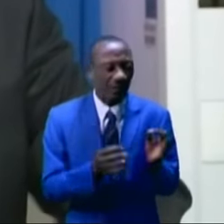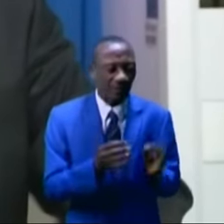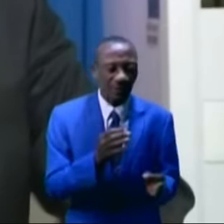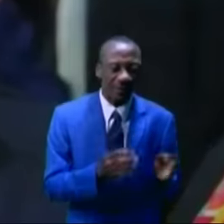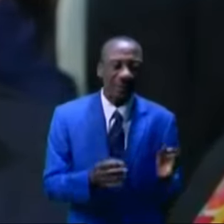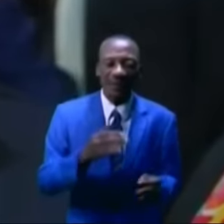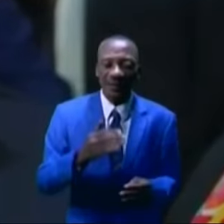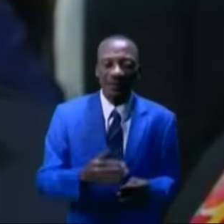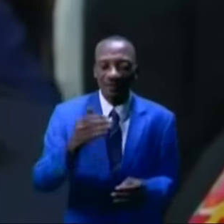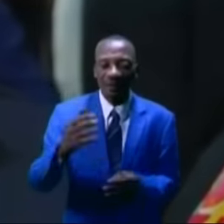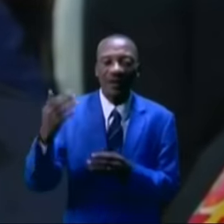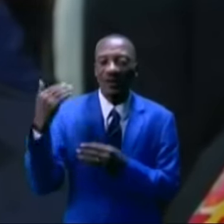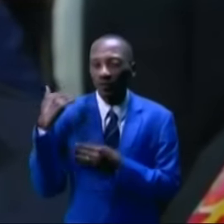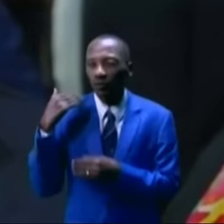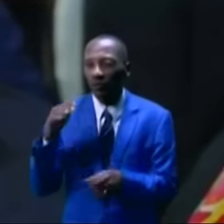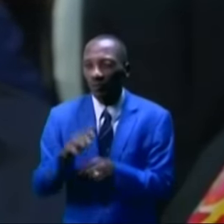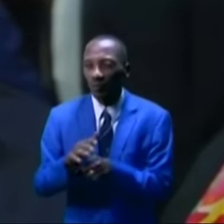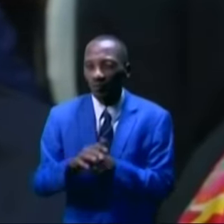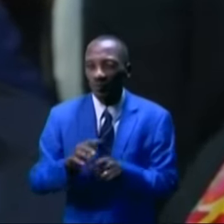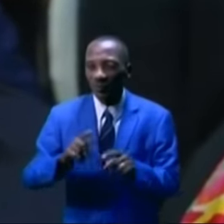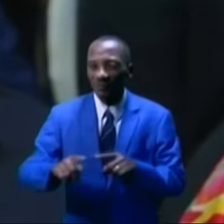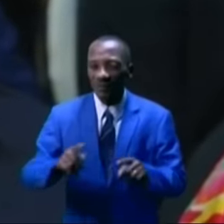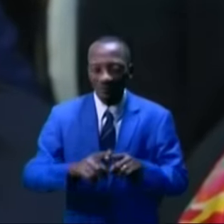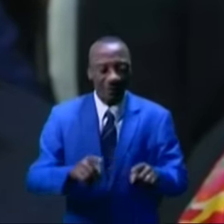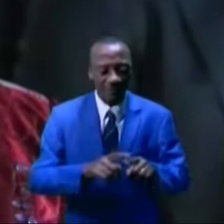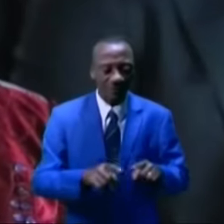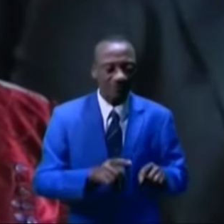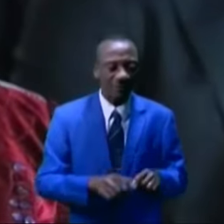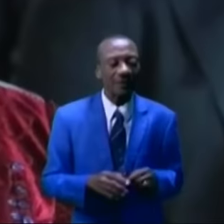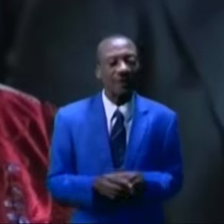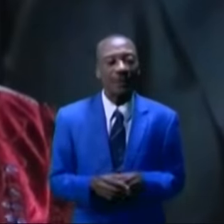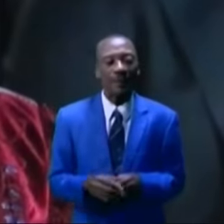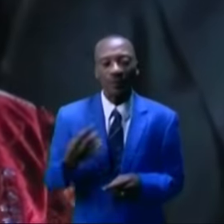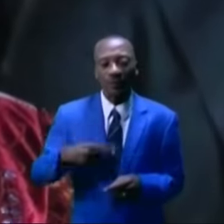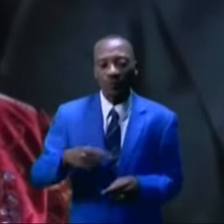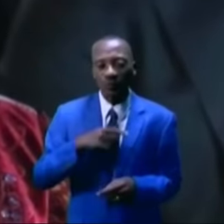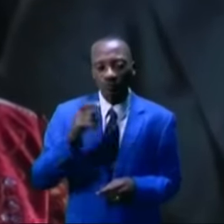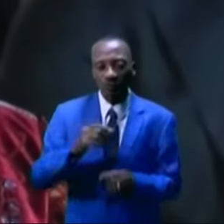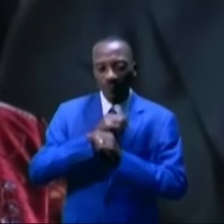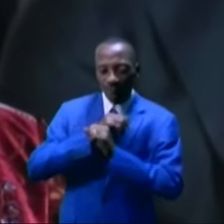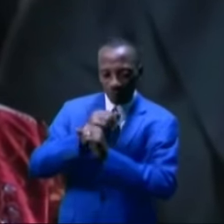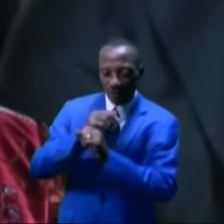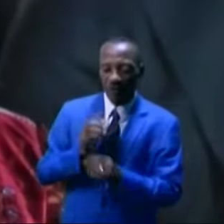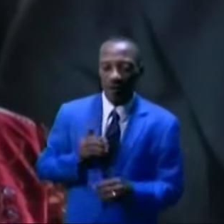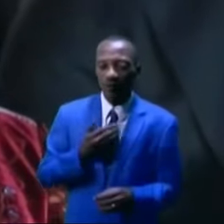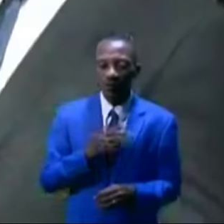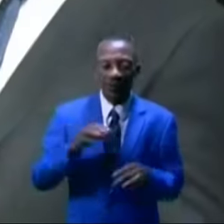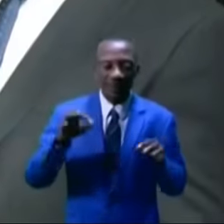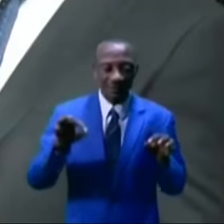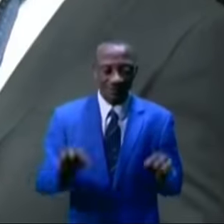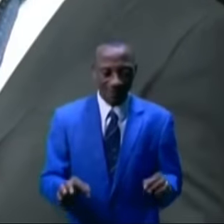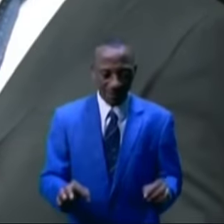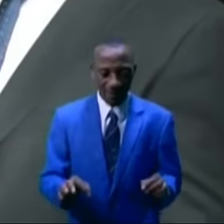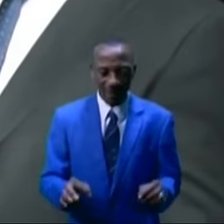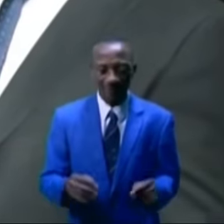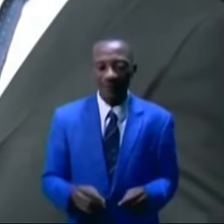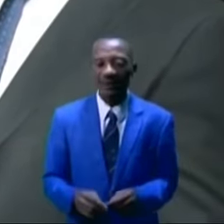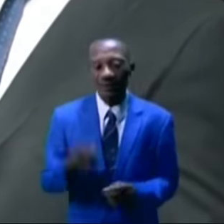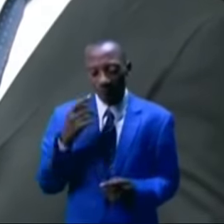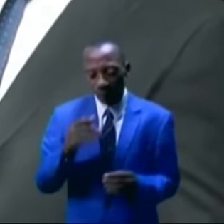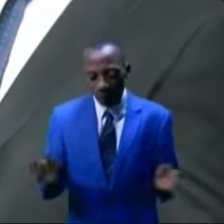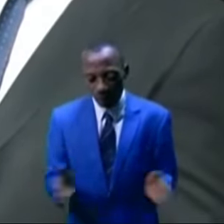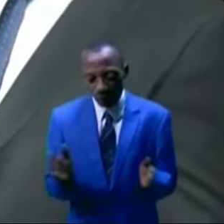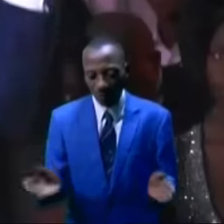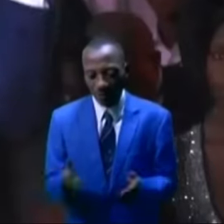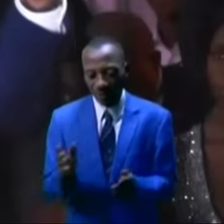créer l'Union sacrée des intelligences congolaises afin de proposer des pistes de solutions dans le but de booster l'économie de la RDC. Nous